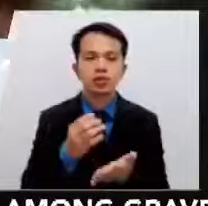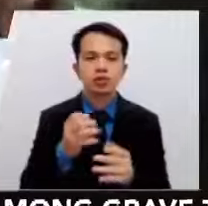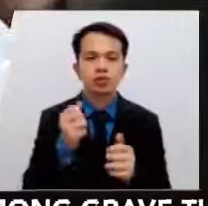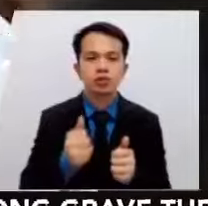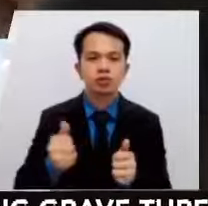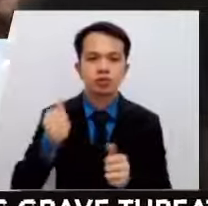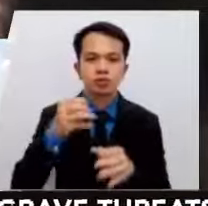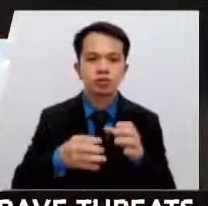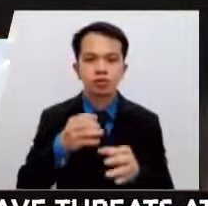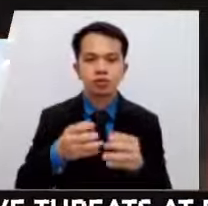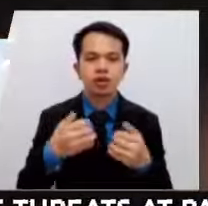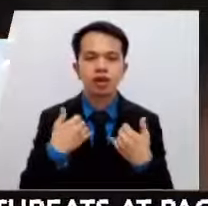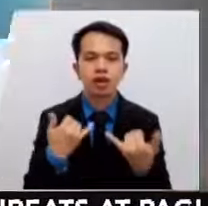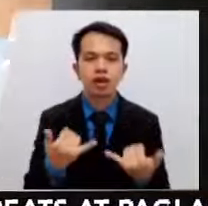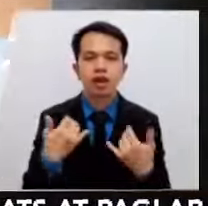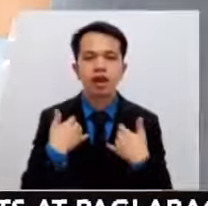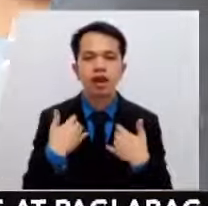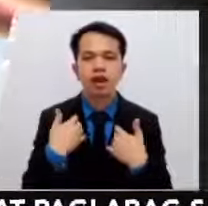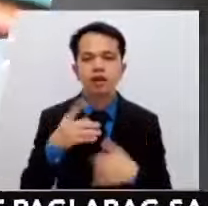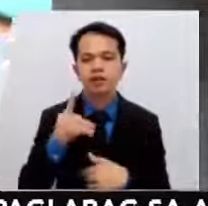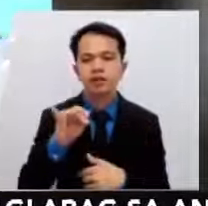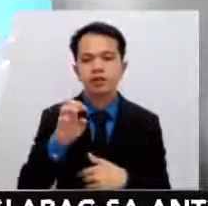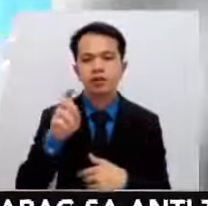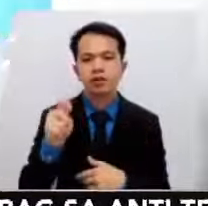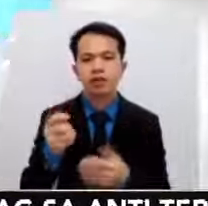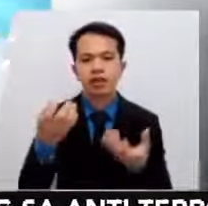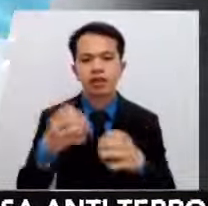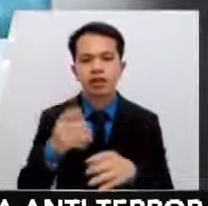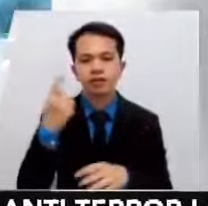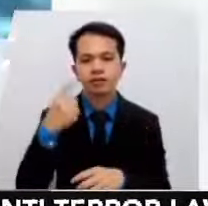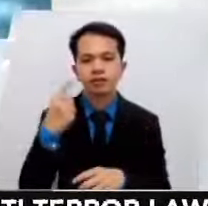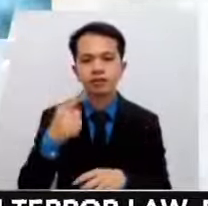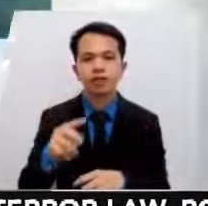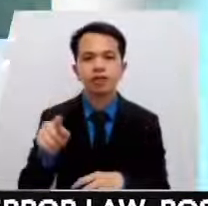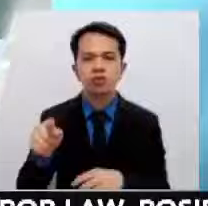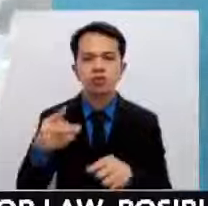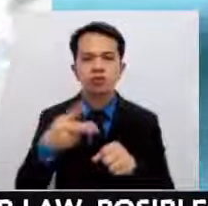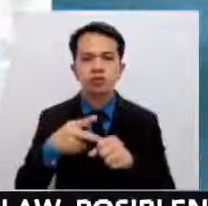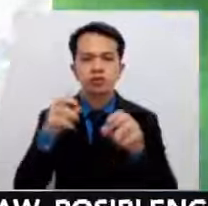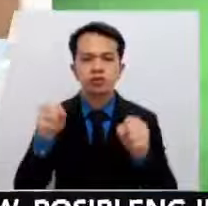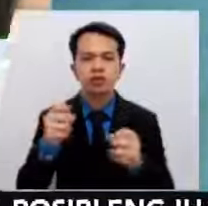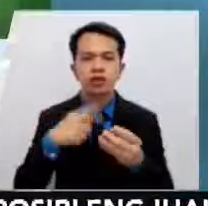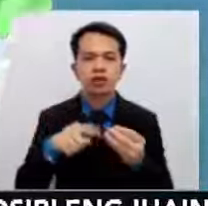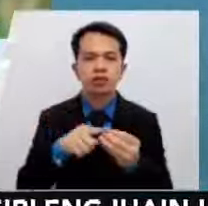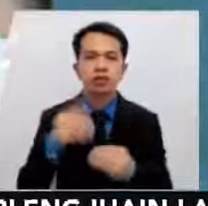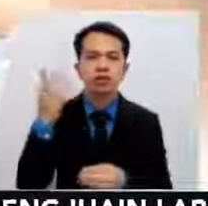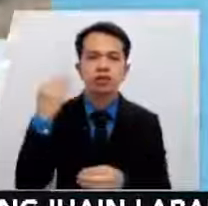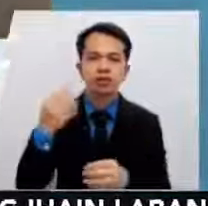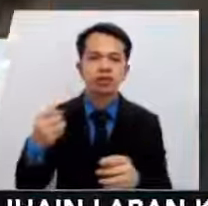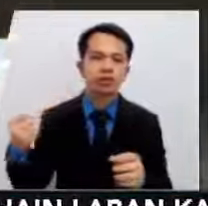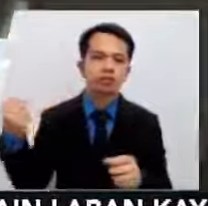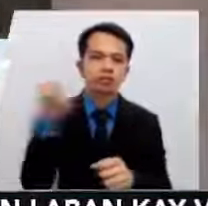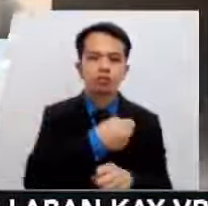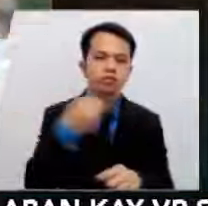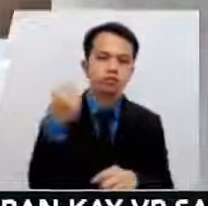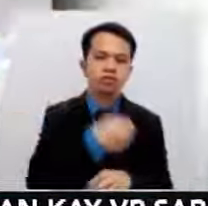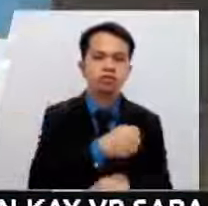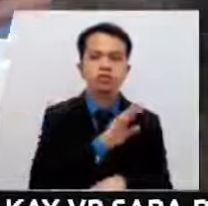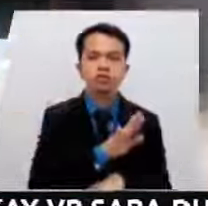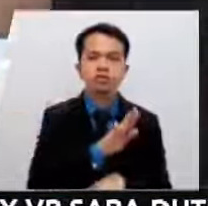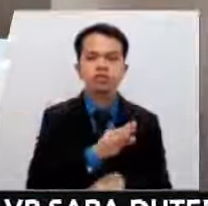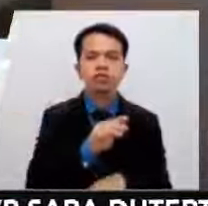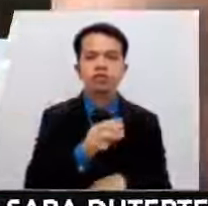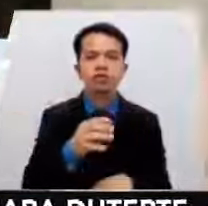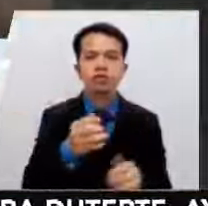pending consolidated disbarment case laban kay VP Duterte, kaugnay naman ng panununtok niya sa isang court sheriff